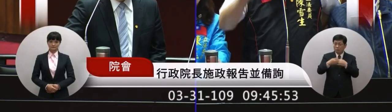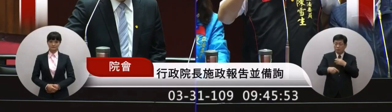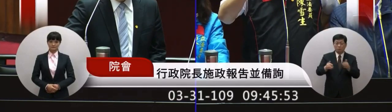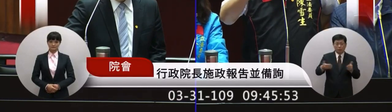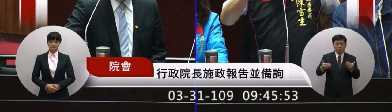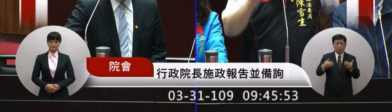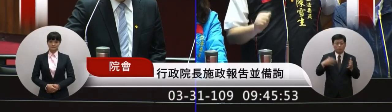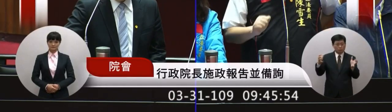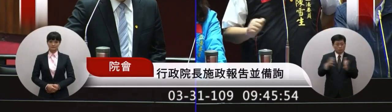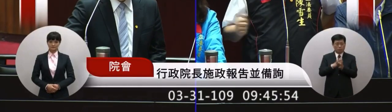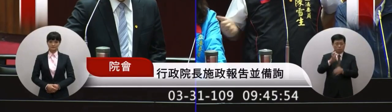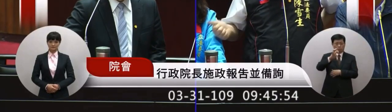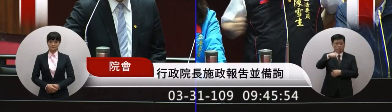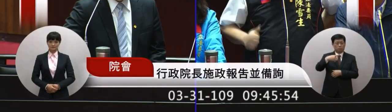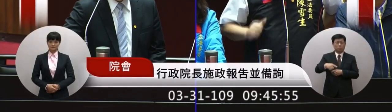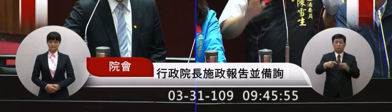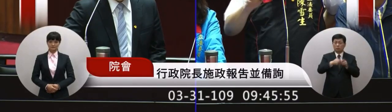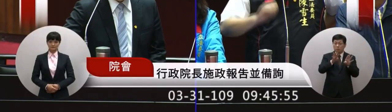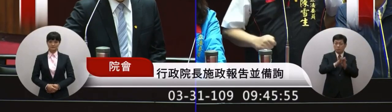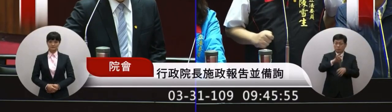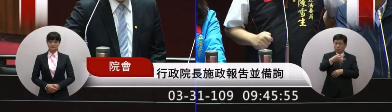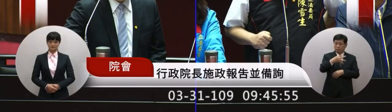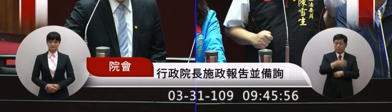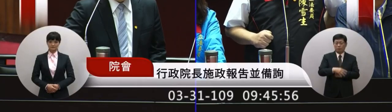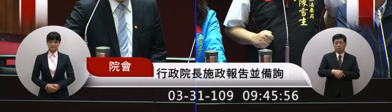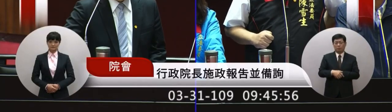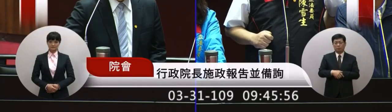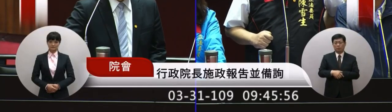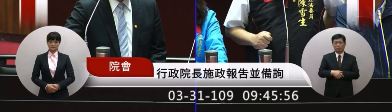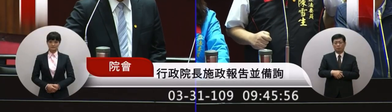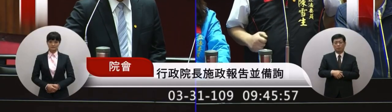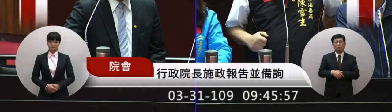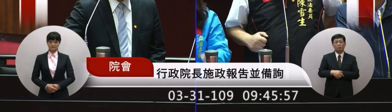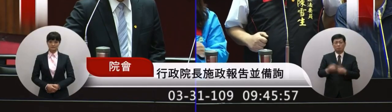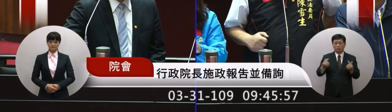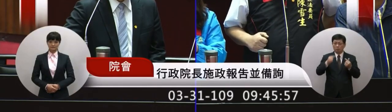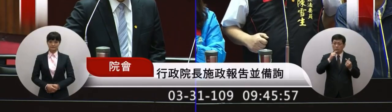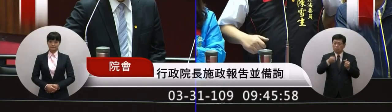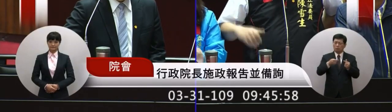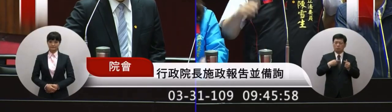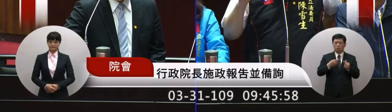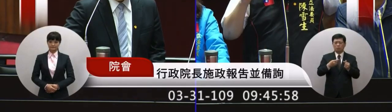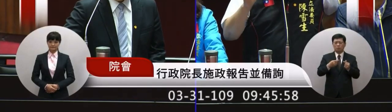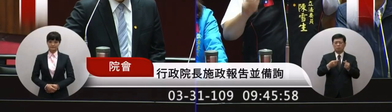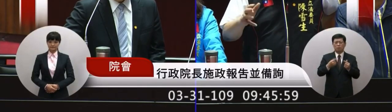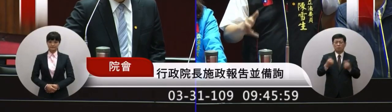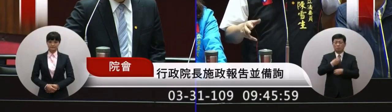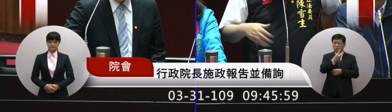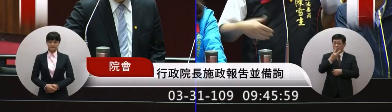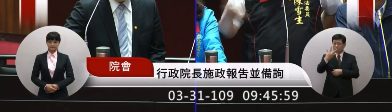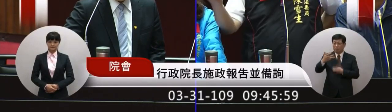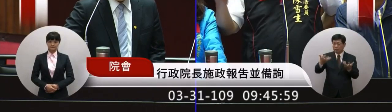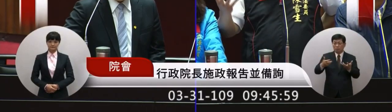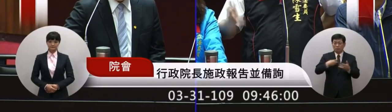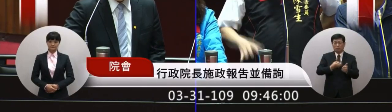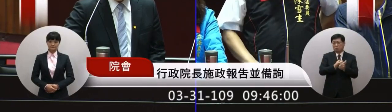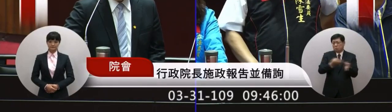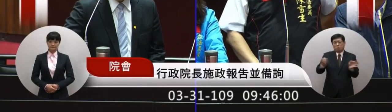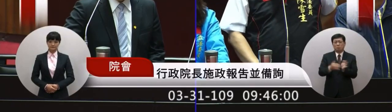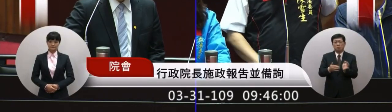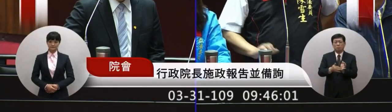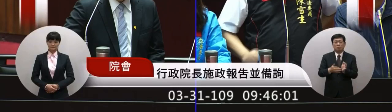残有40个，金门有400个，哦，会变成钱跟条款。 所以， 我讲228这钱都发